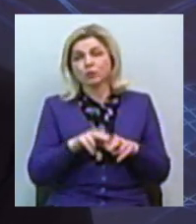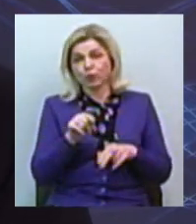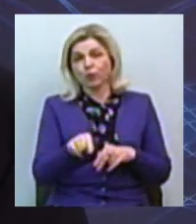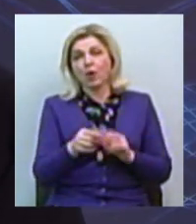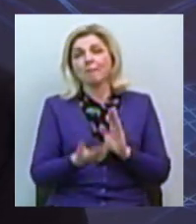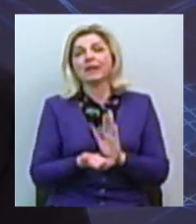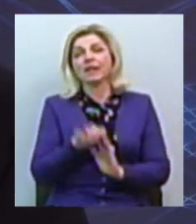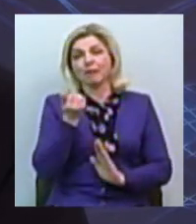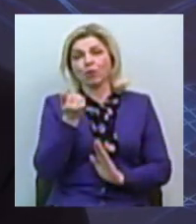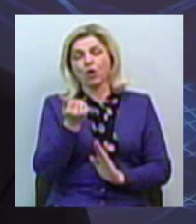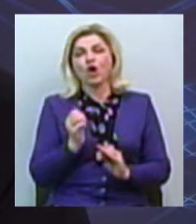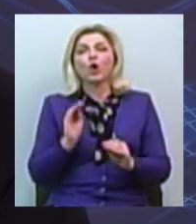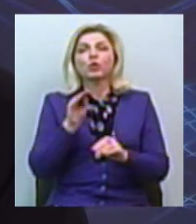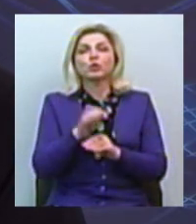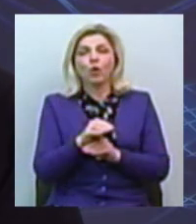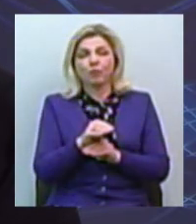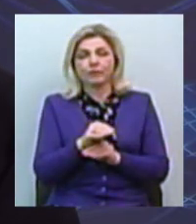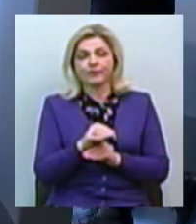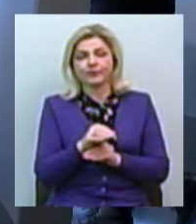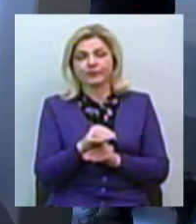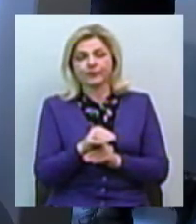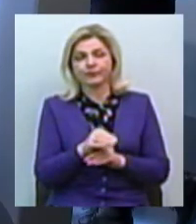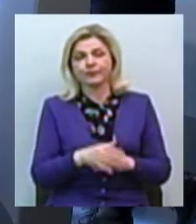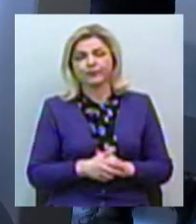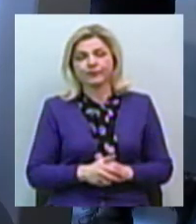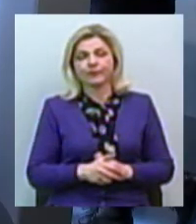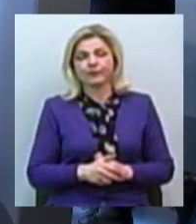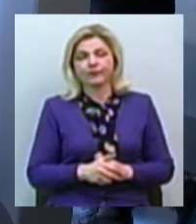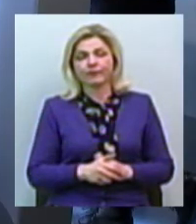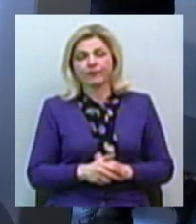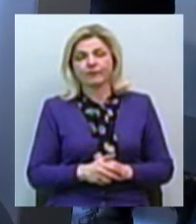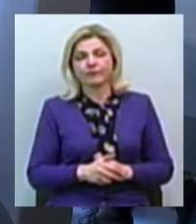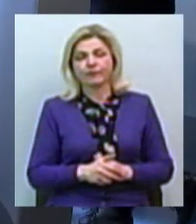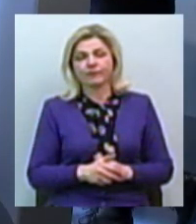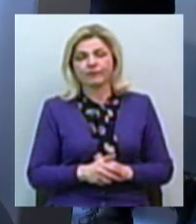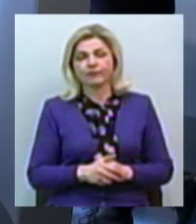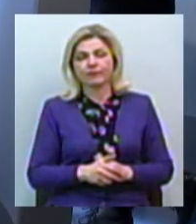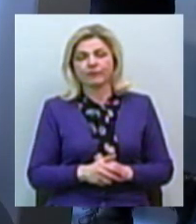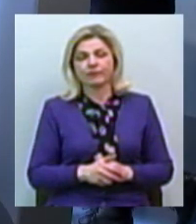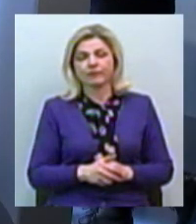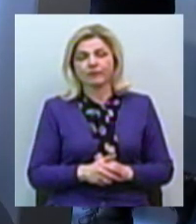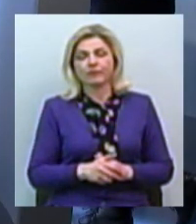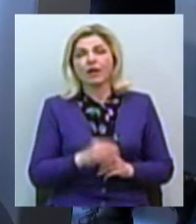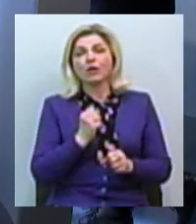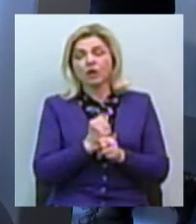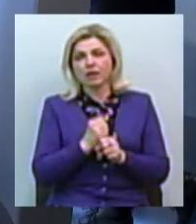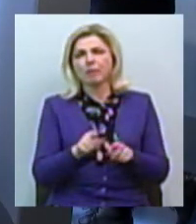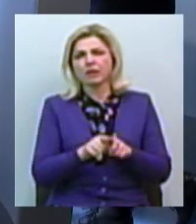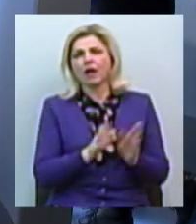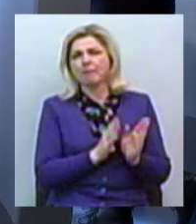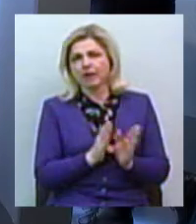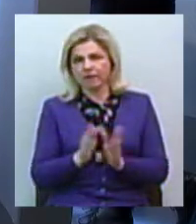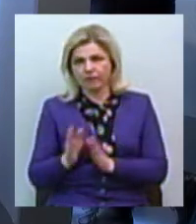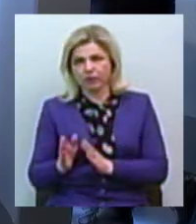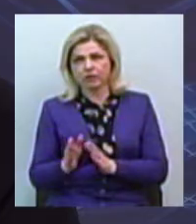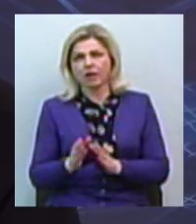Ми добудовуємо компонент онлайн до компоненту офлайн і робимо це неперервно. Так? Тобто менторські сесії у